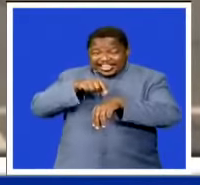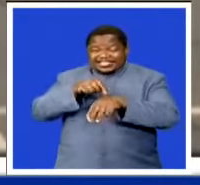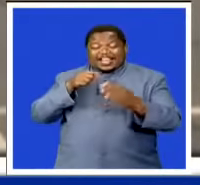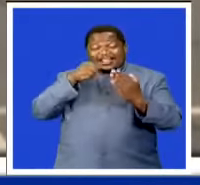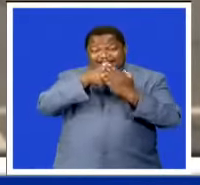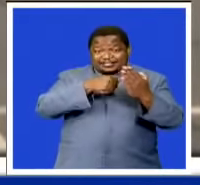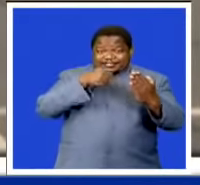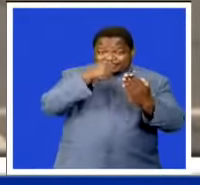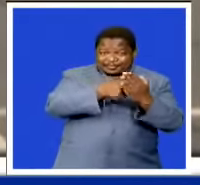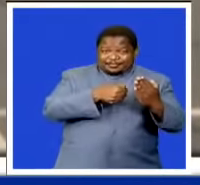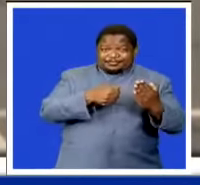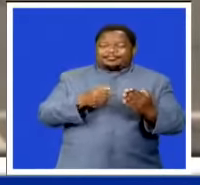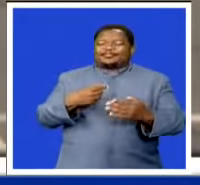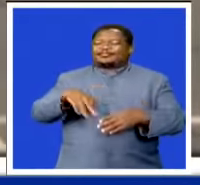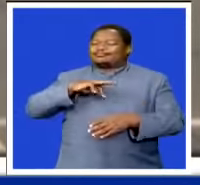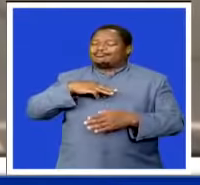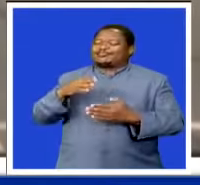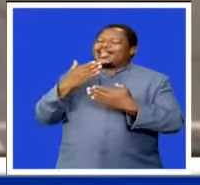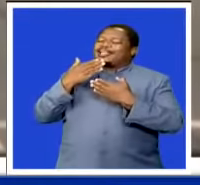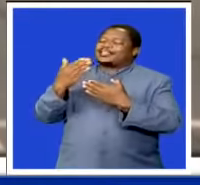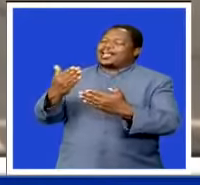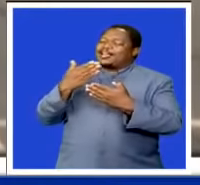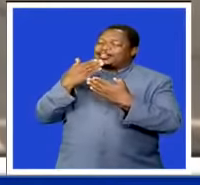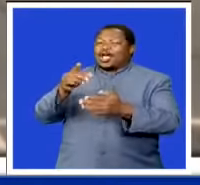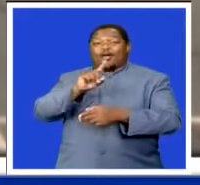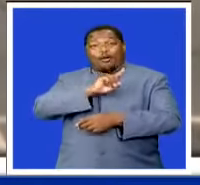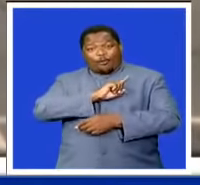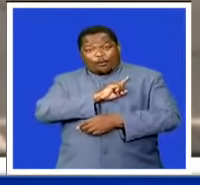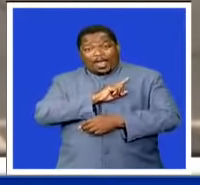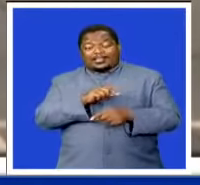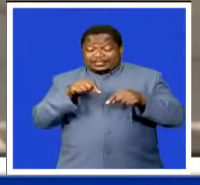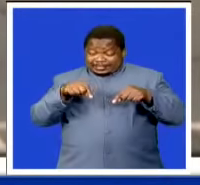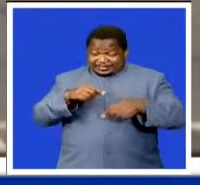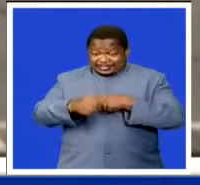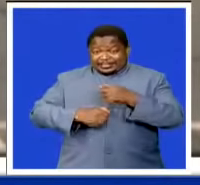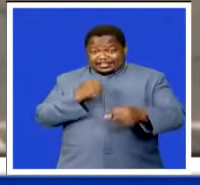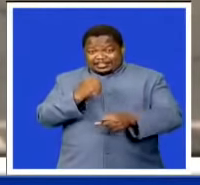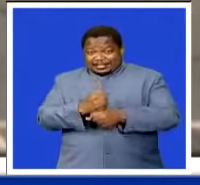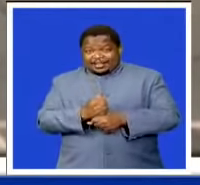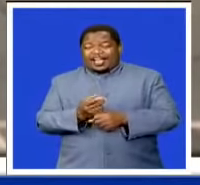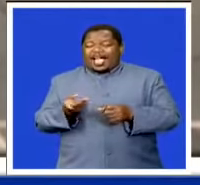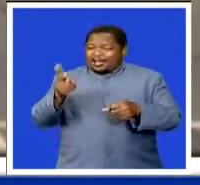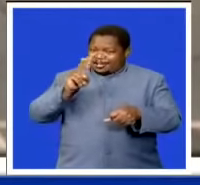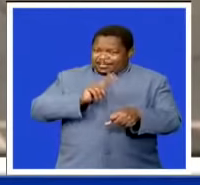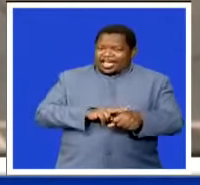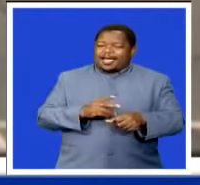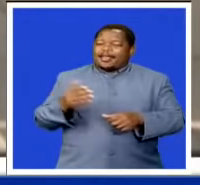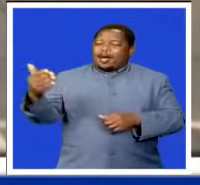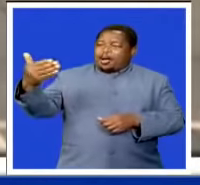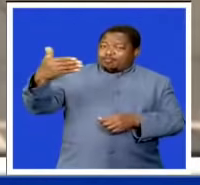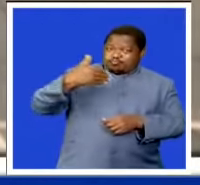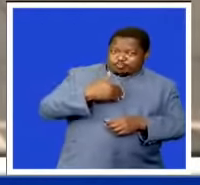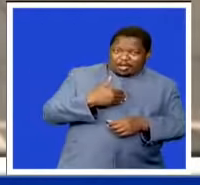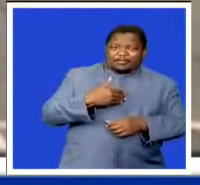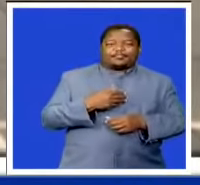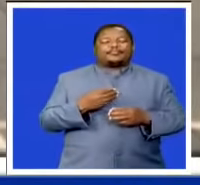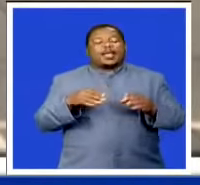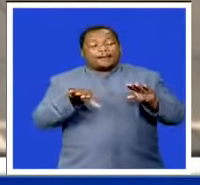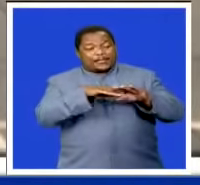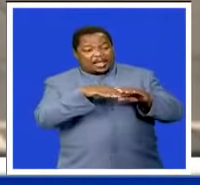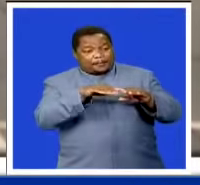wemabele nesibeletho ngokuthi nalonyaka bakhanze kukuhle ukuthi babangabuya